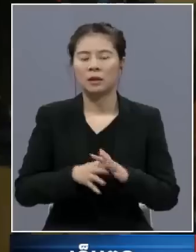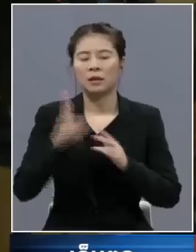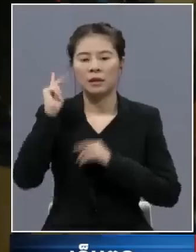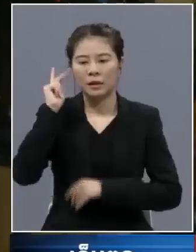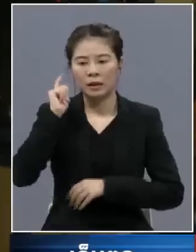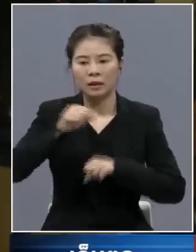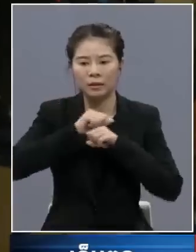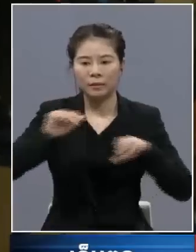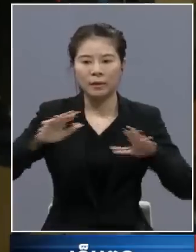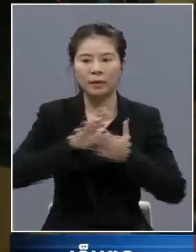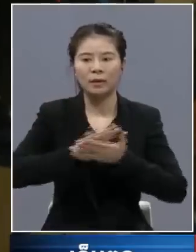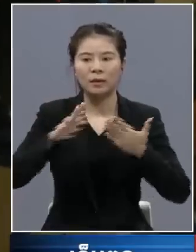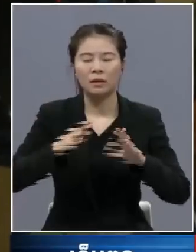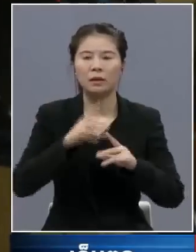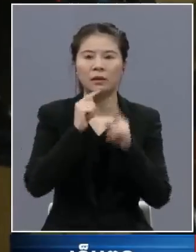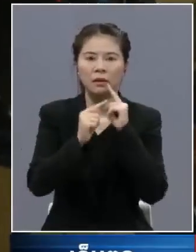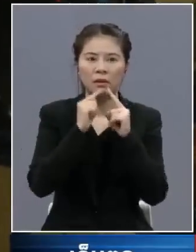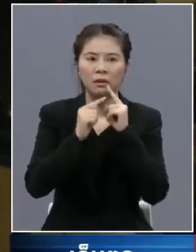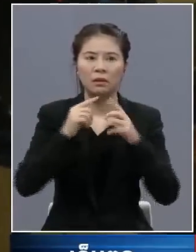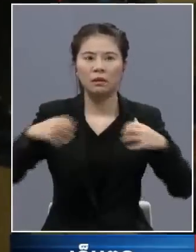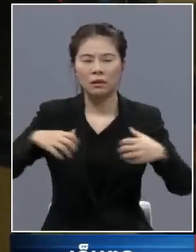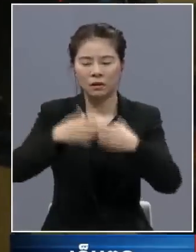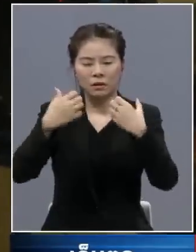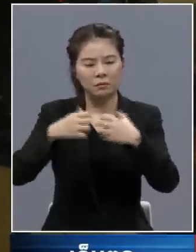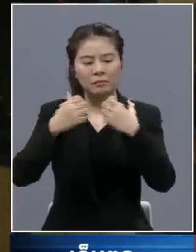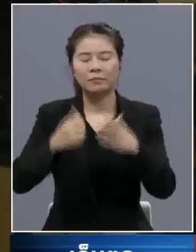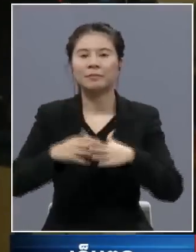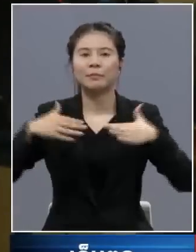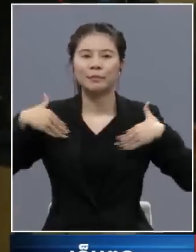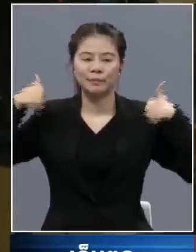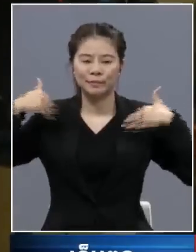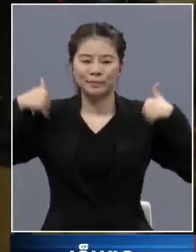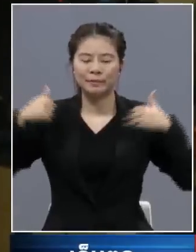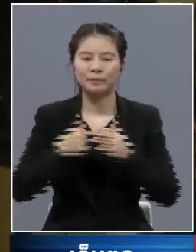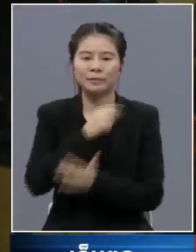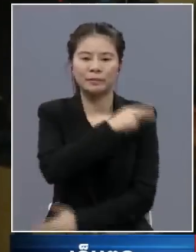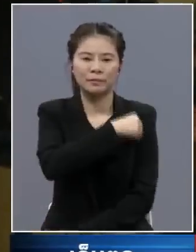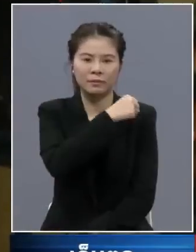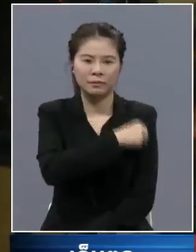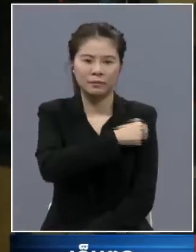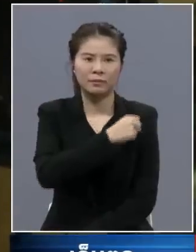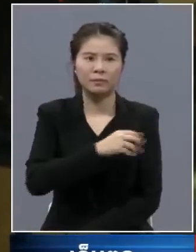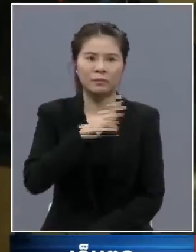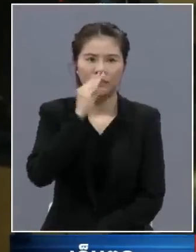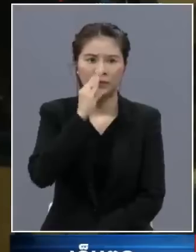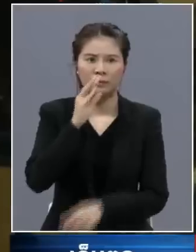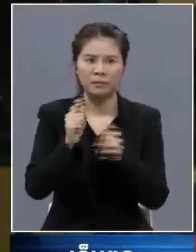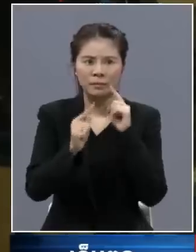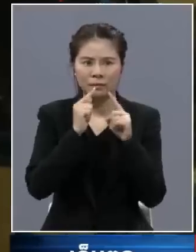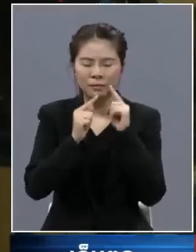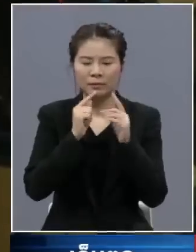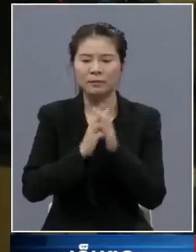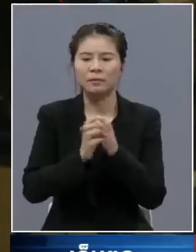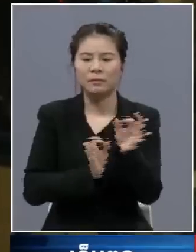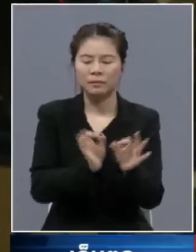ก็ยังไปกินข้าวไปพูดคุยชนแก้วกันอย่างชื่นมื่นคุณหมอเองก็พูดคุยกับผมตามปกติไม่ได้มีการคาดคั้นหรือว่าให้ชี้แจ